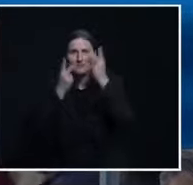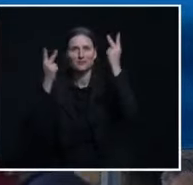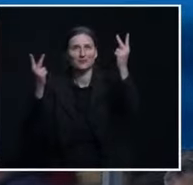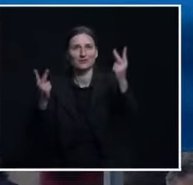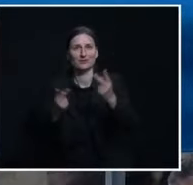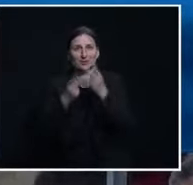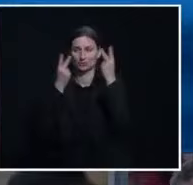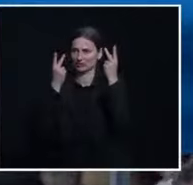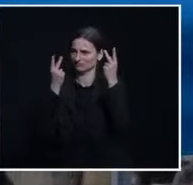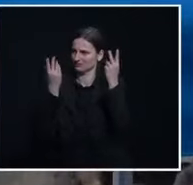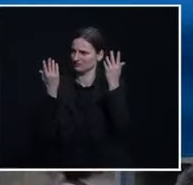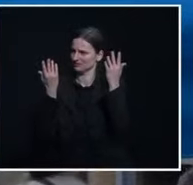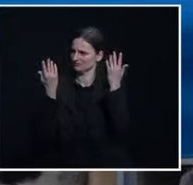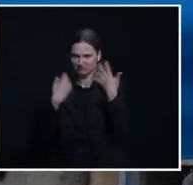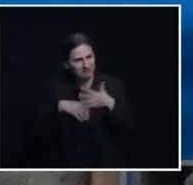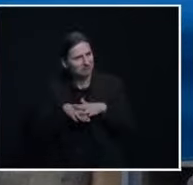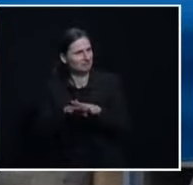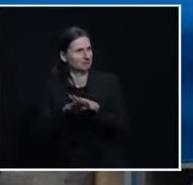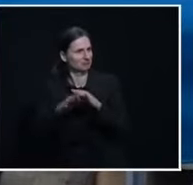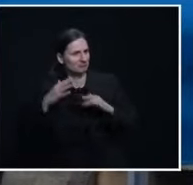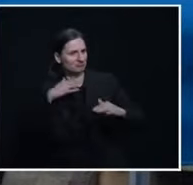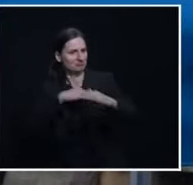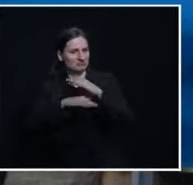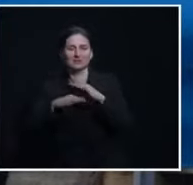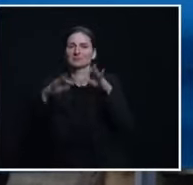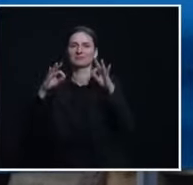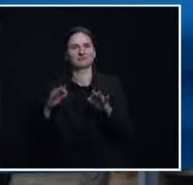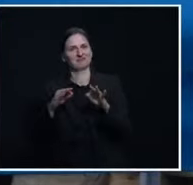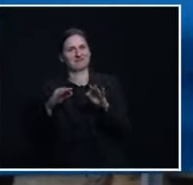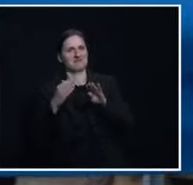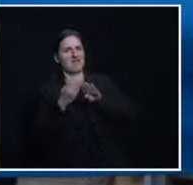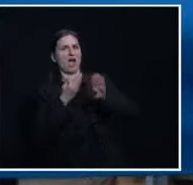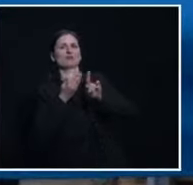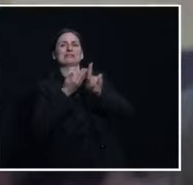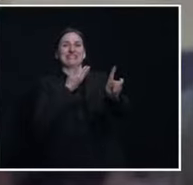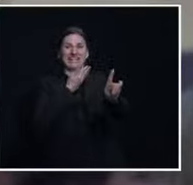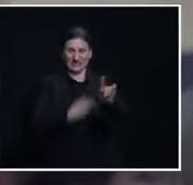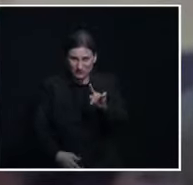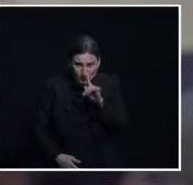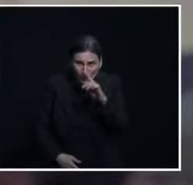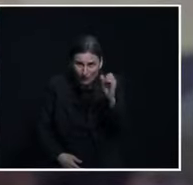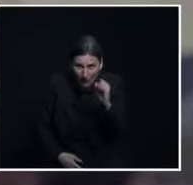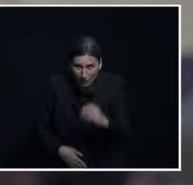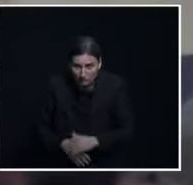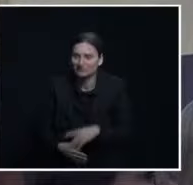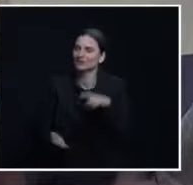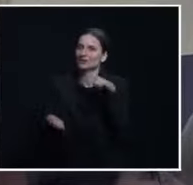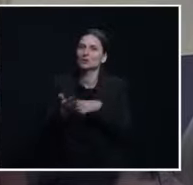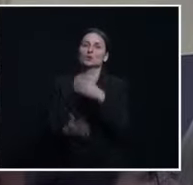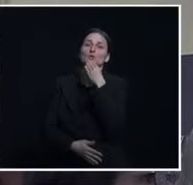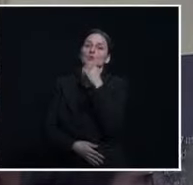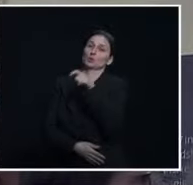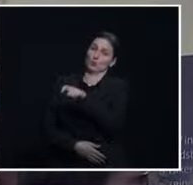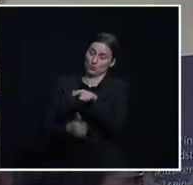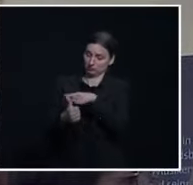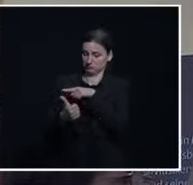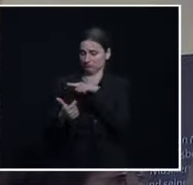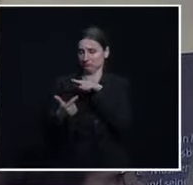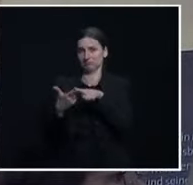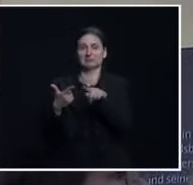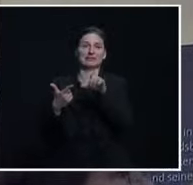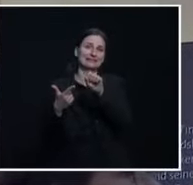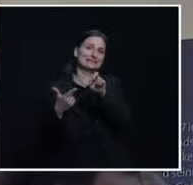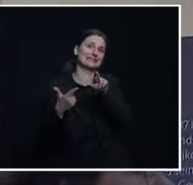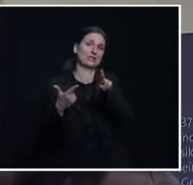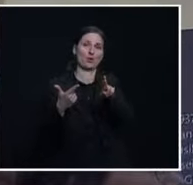wurden aus dieser Selbstverständlichkeit ausgegrenzt. Nur weil sie Juden oder Sinti